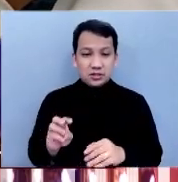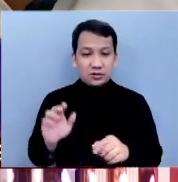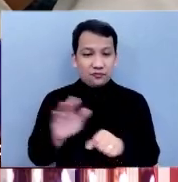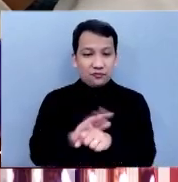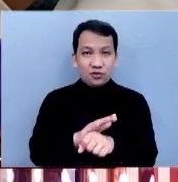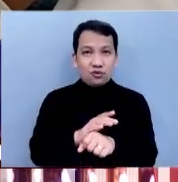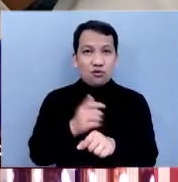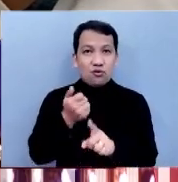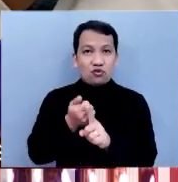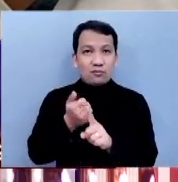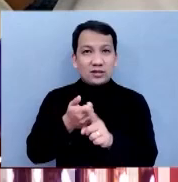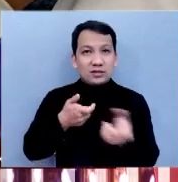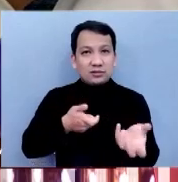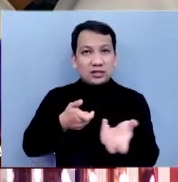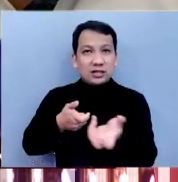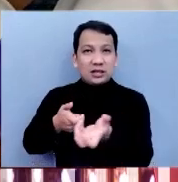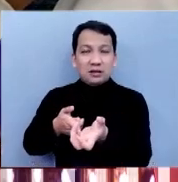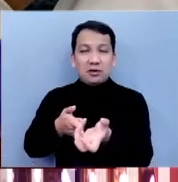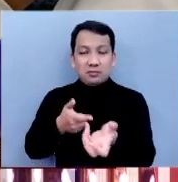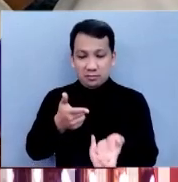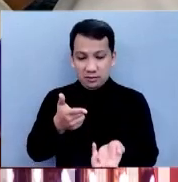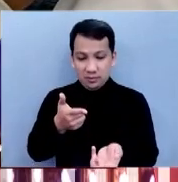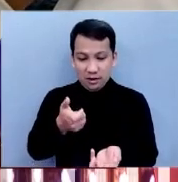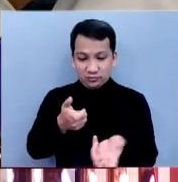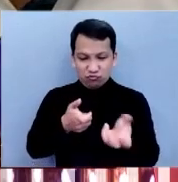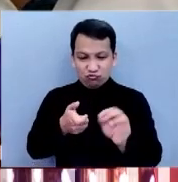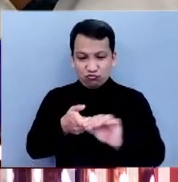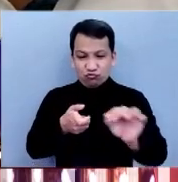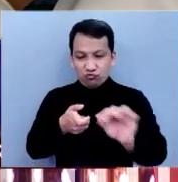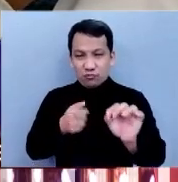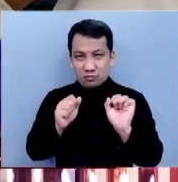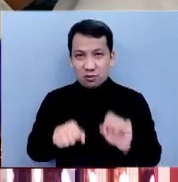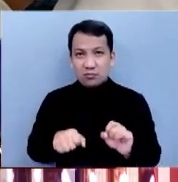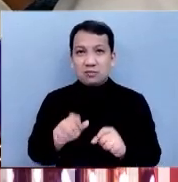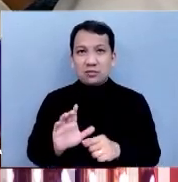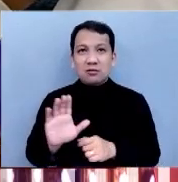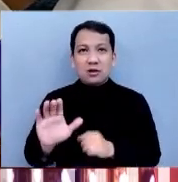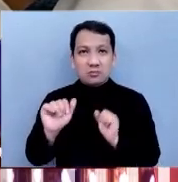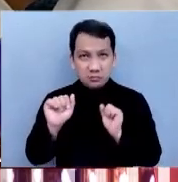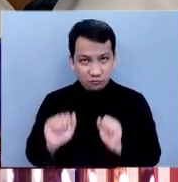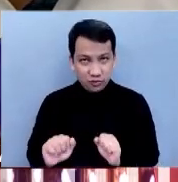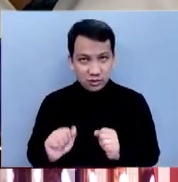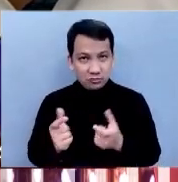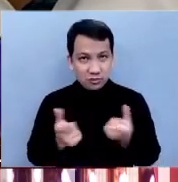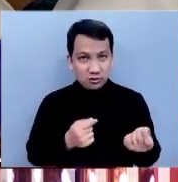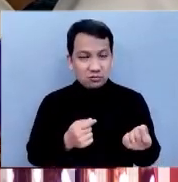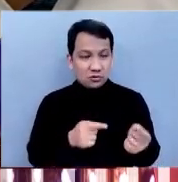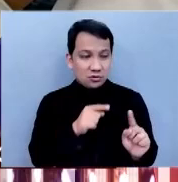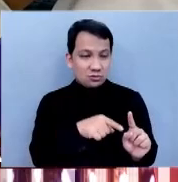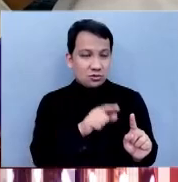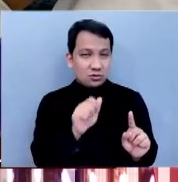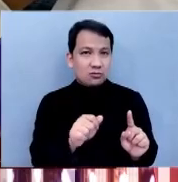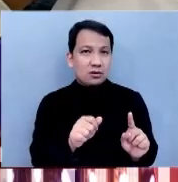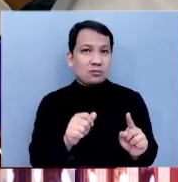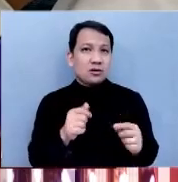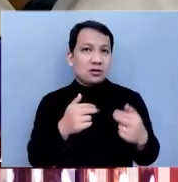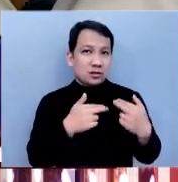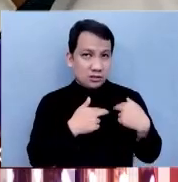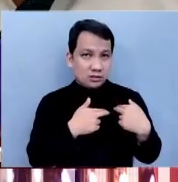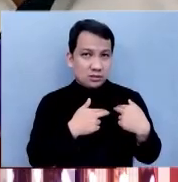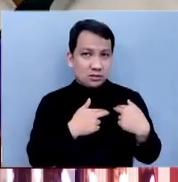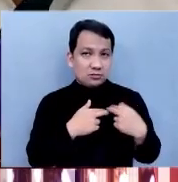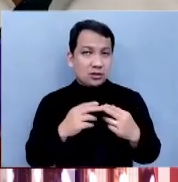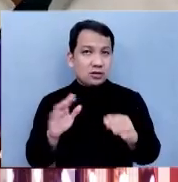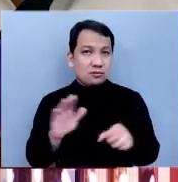Pero ang qualifier ata ninyo kanina, if I got you right, pwede lang niyang gawin ito pag siya on duty or in full